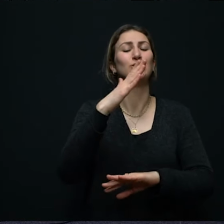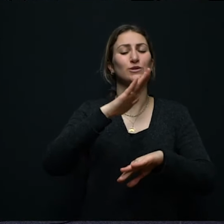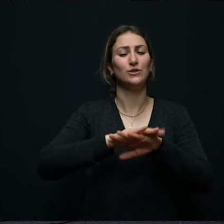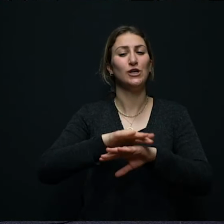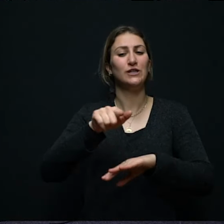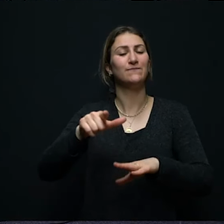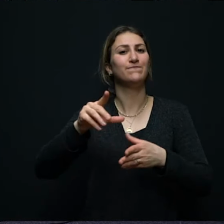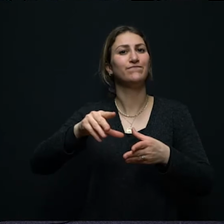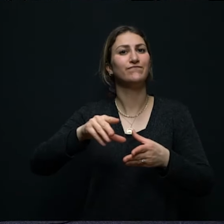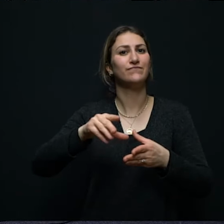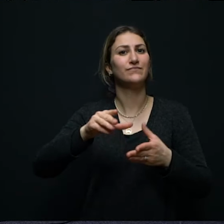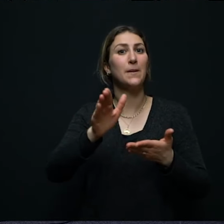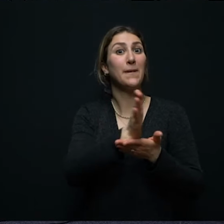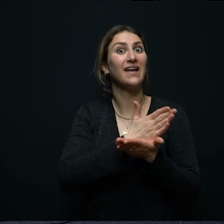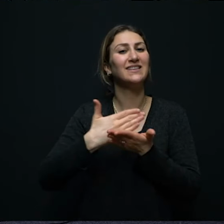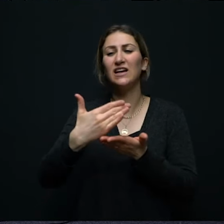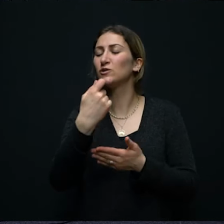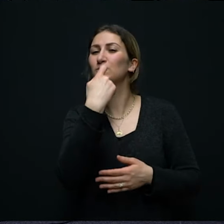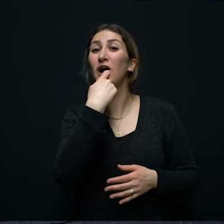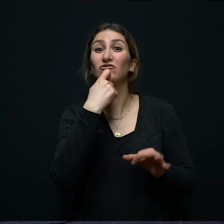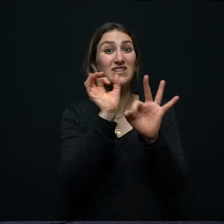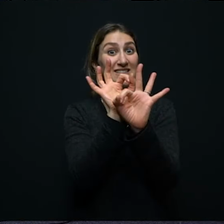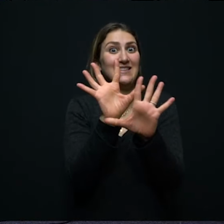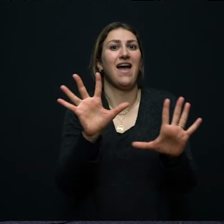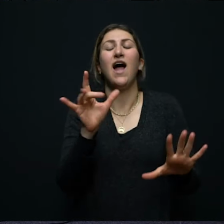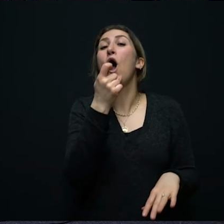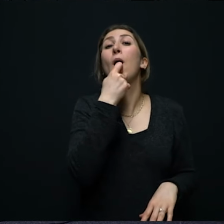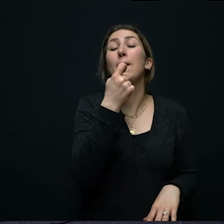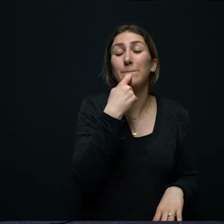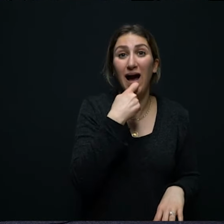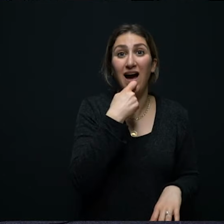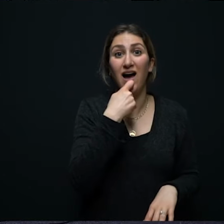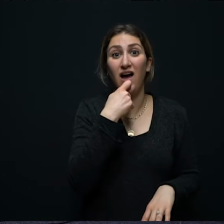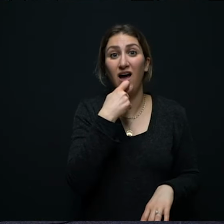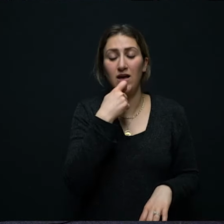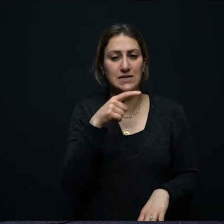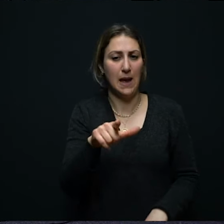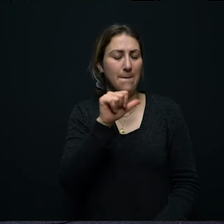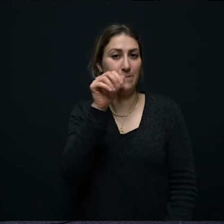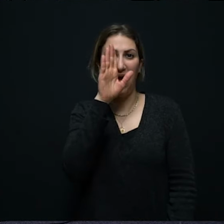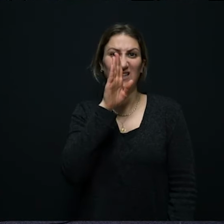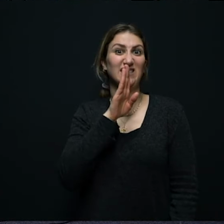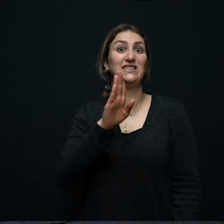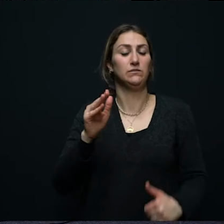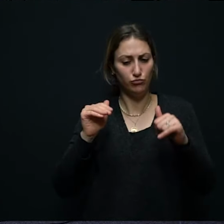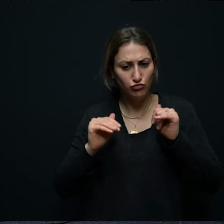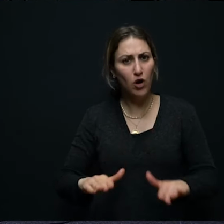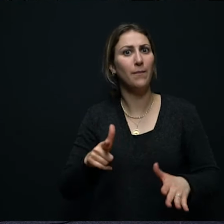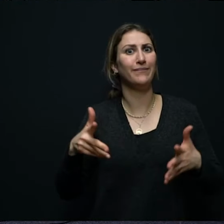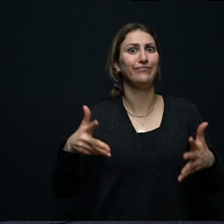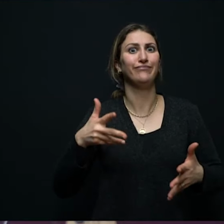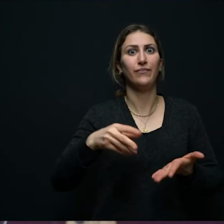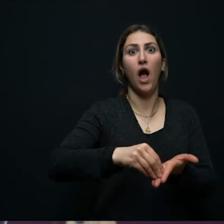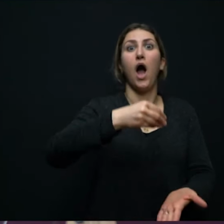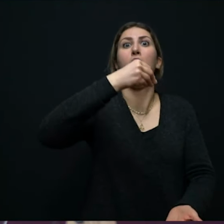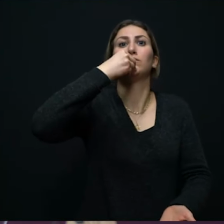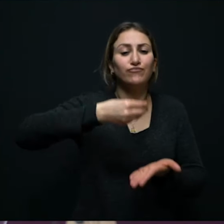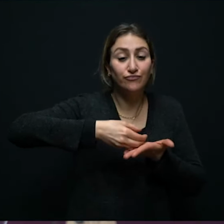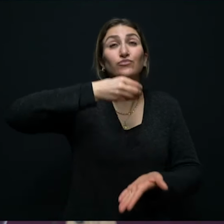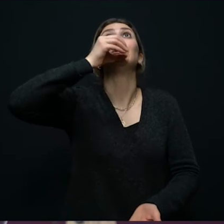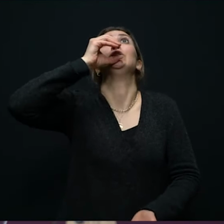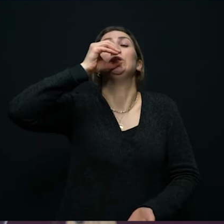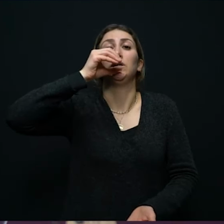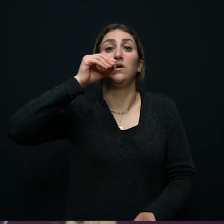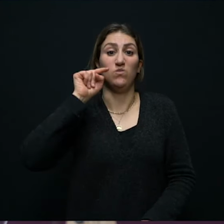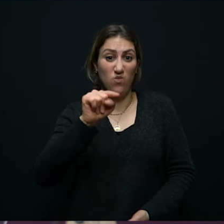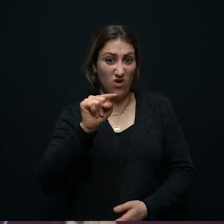cette scène de manière indigne c'est pour ça que beaucoup sont morts au milieu de vous on a perdu toute cette notion là on craint plus